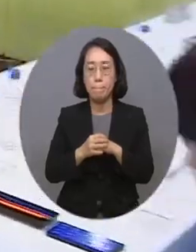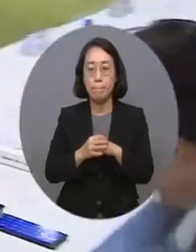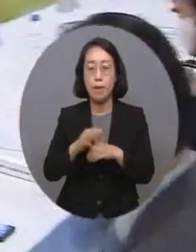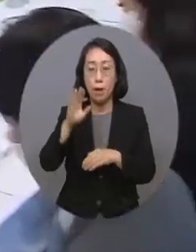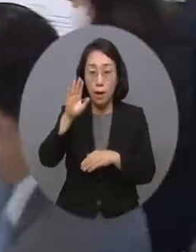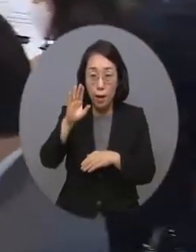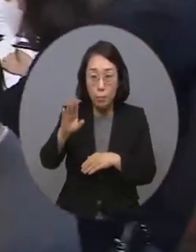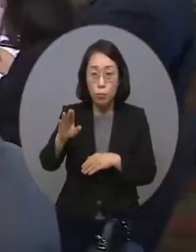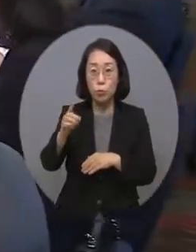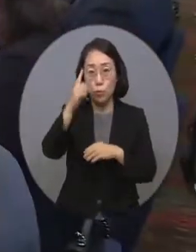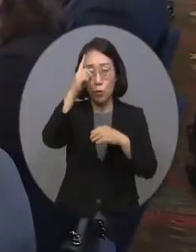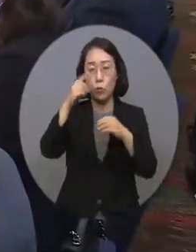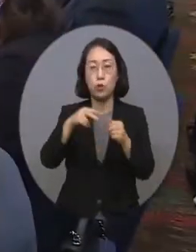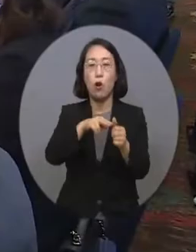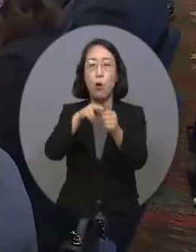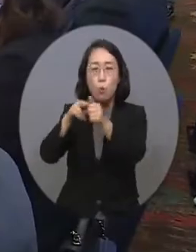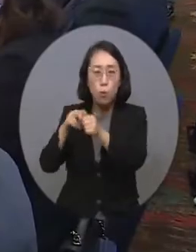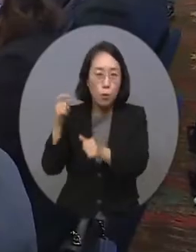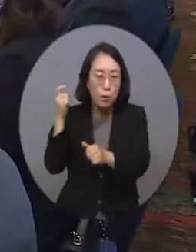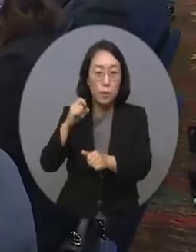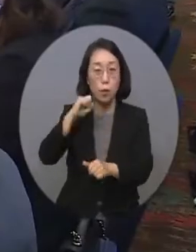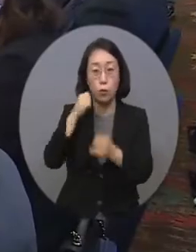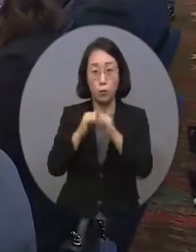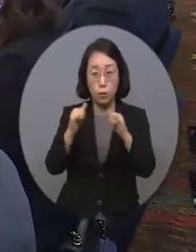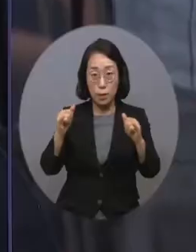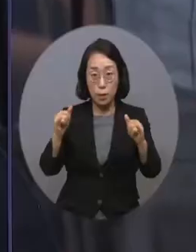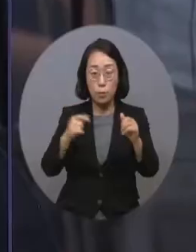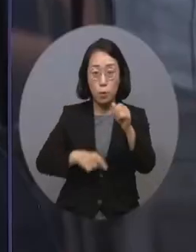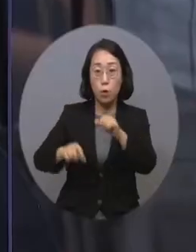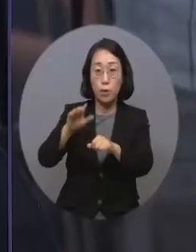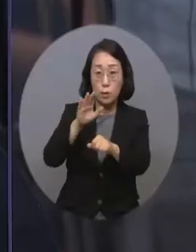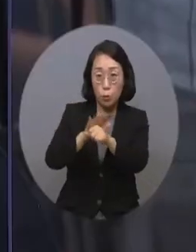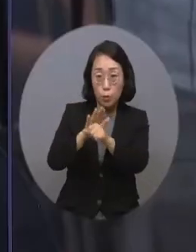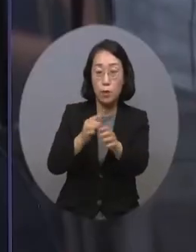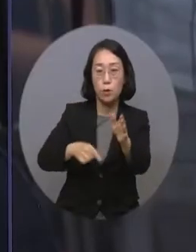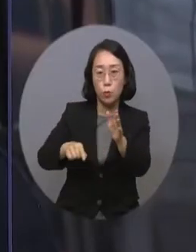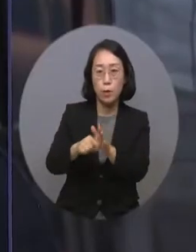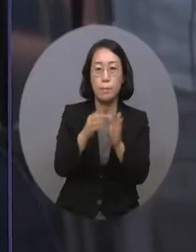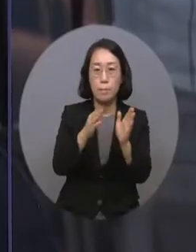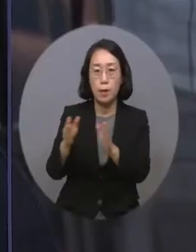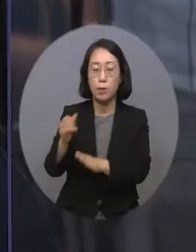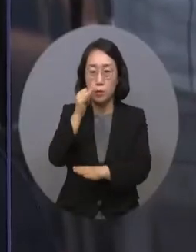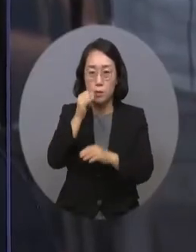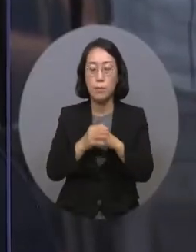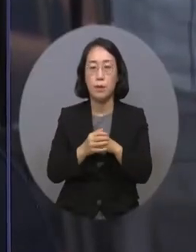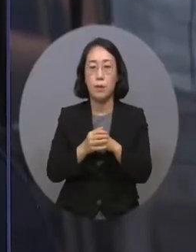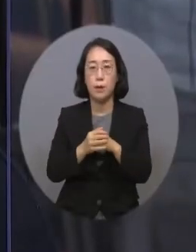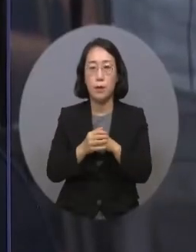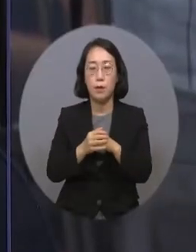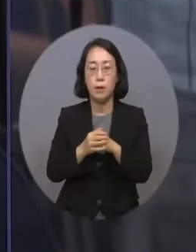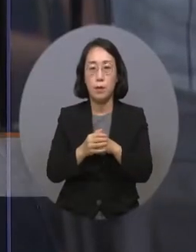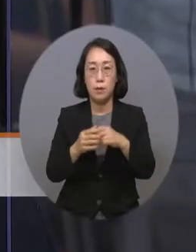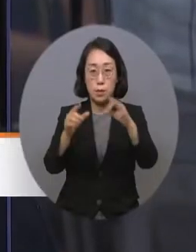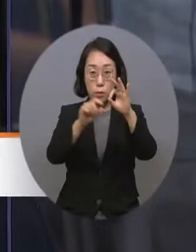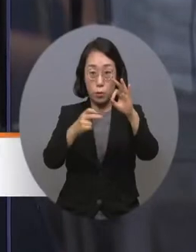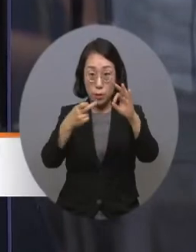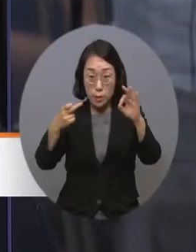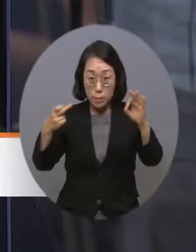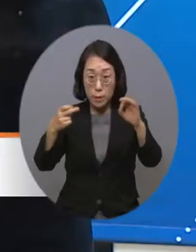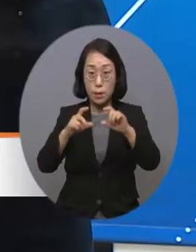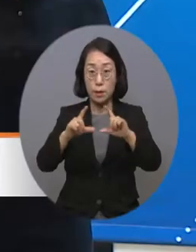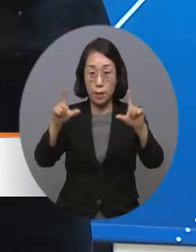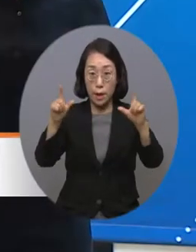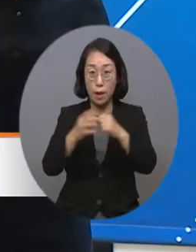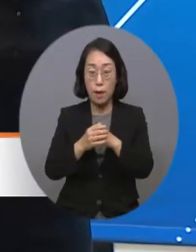앞으로 정보 취약계층의 방송 접근성을 높이기 위한 대책이 추진됩니다. 지난 12일